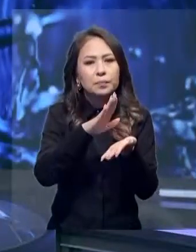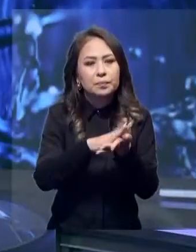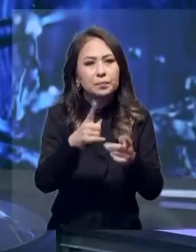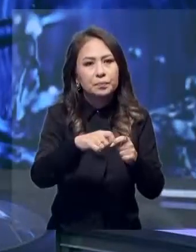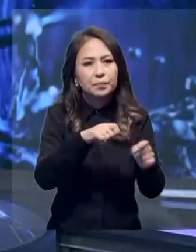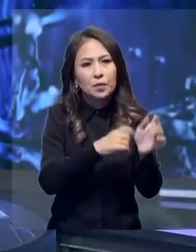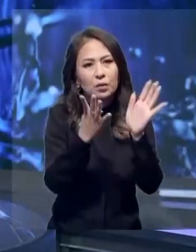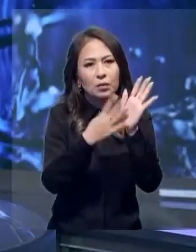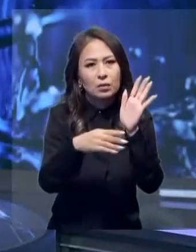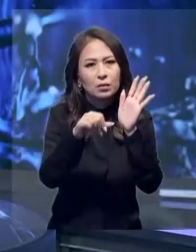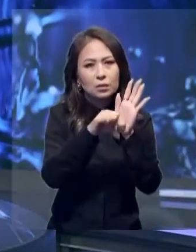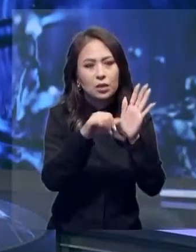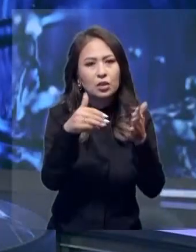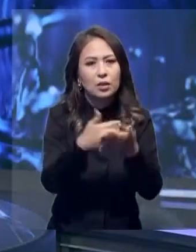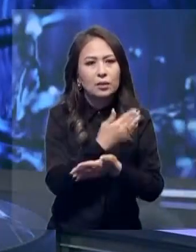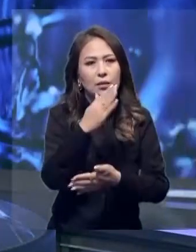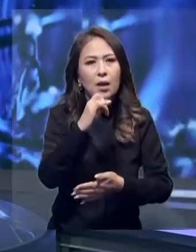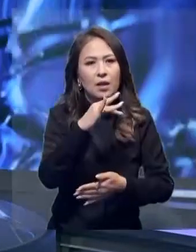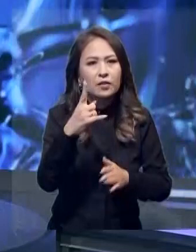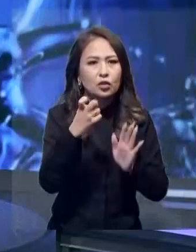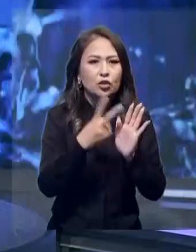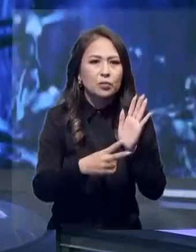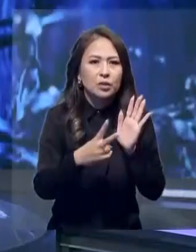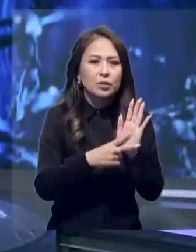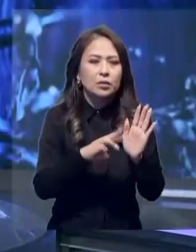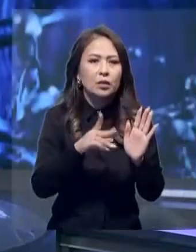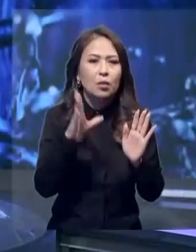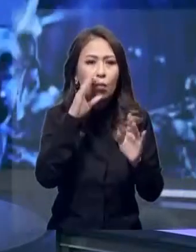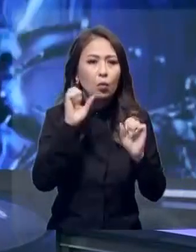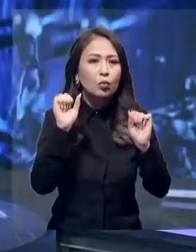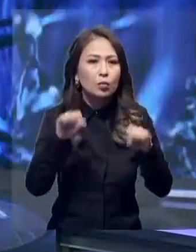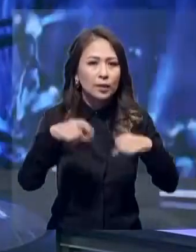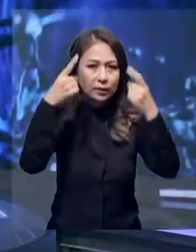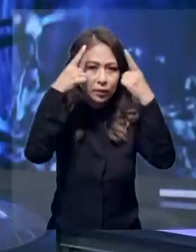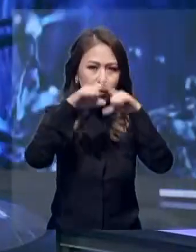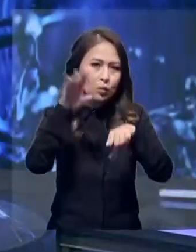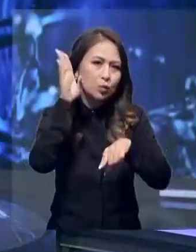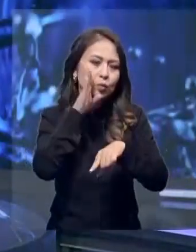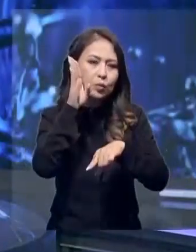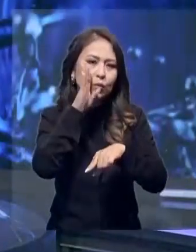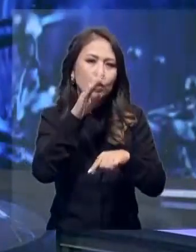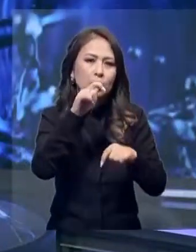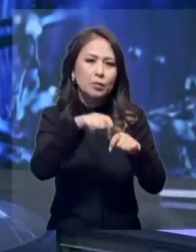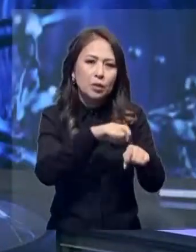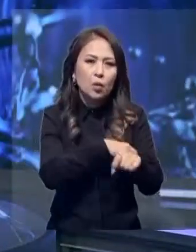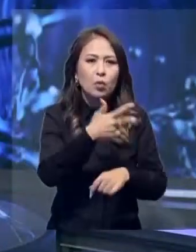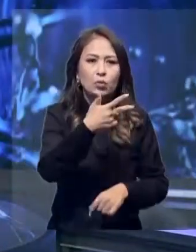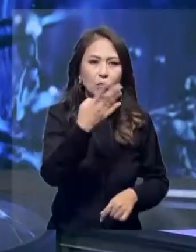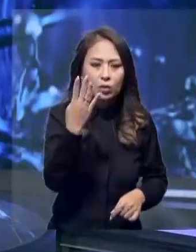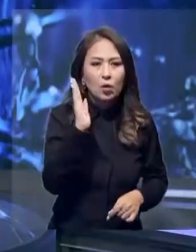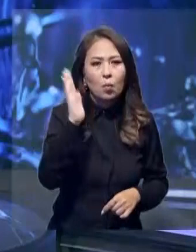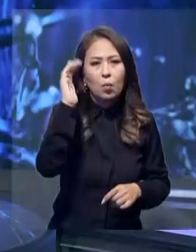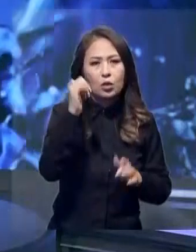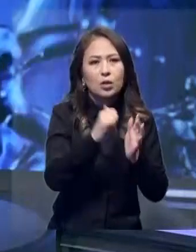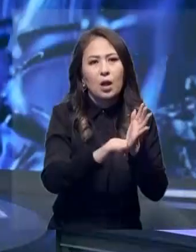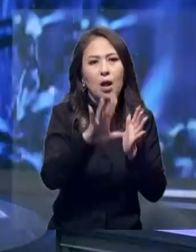метрінің бағасы 96 теңге, жаңа тариф бойынша 177 теңге болуы мүмкін. Ал техникалық судың текше метрі 34